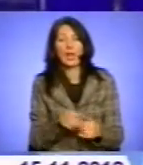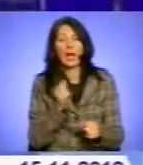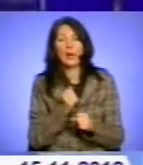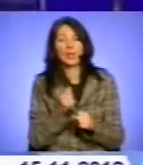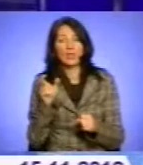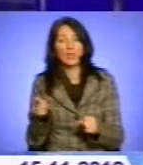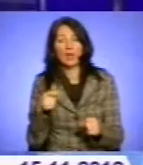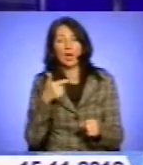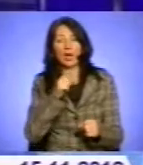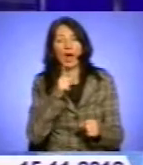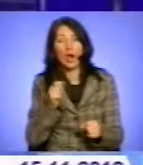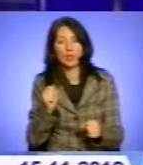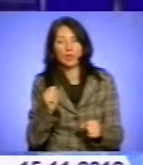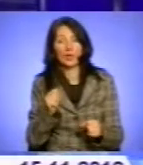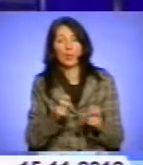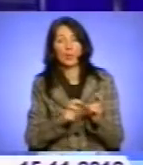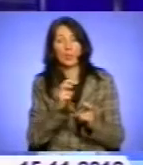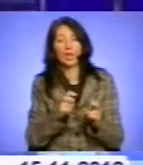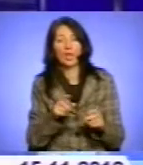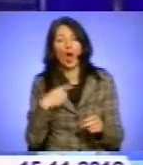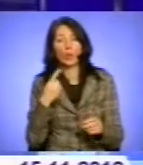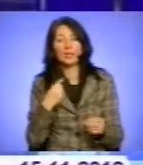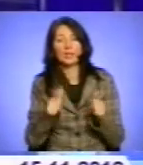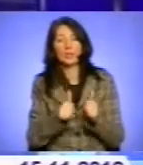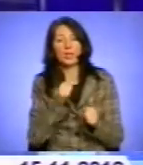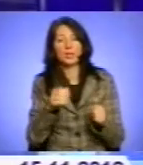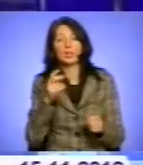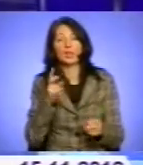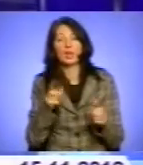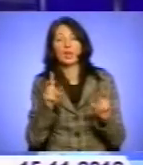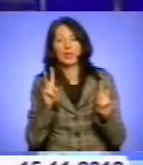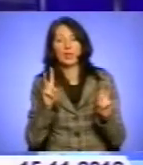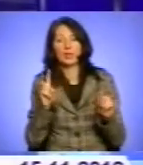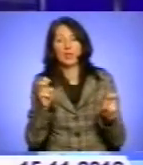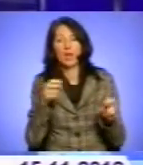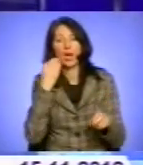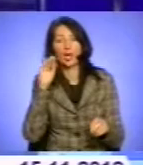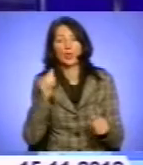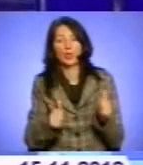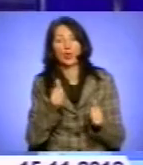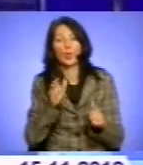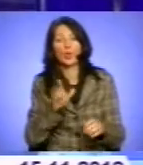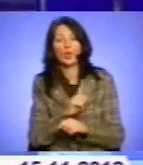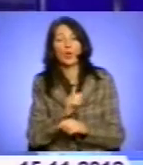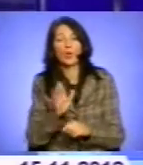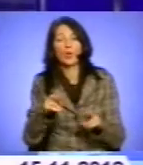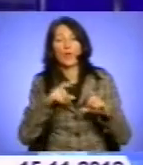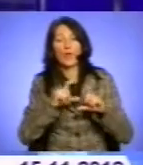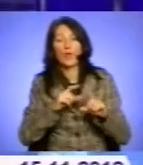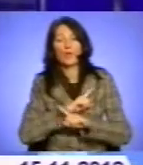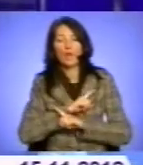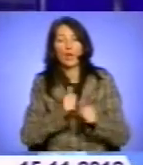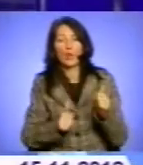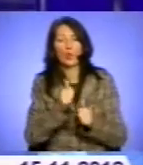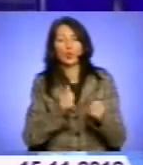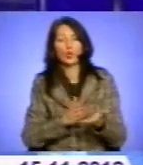Працівники газових господарств області змагалися за звання кращого. У Тернополі відбувся фінал конкурсу служб аварійно-відновлювальних